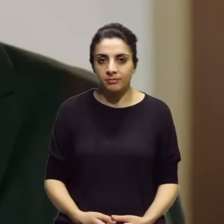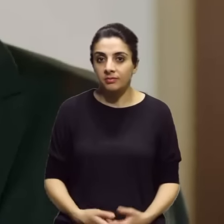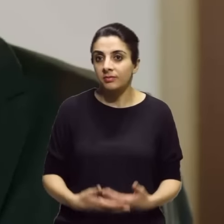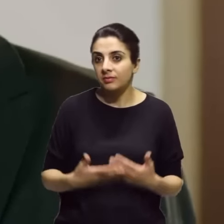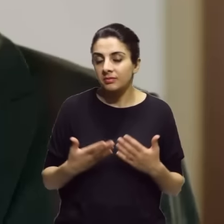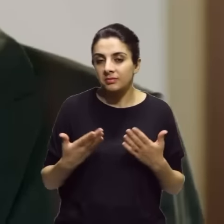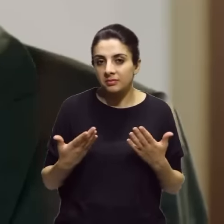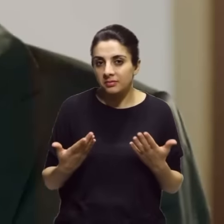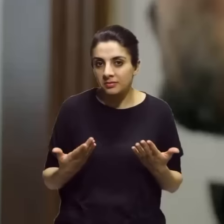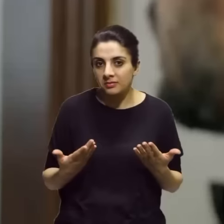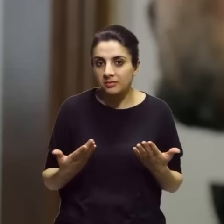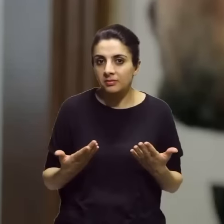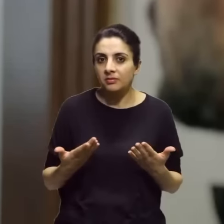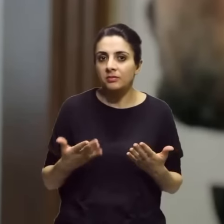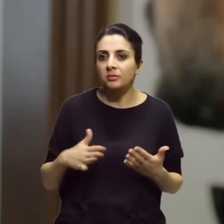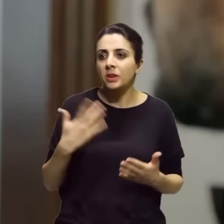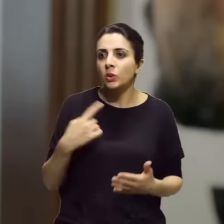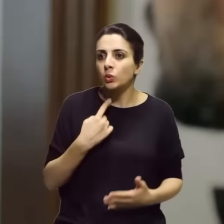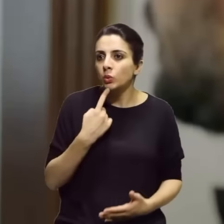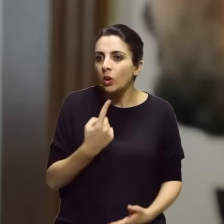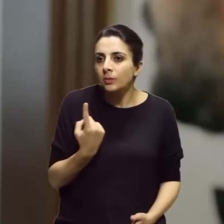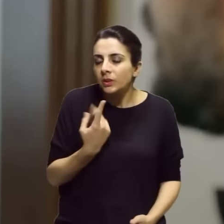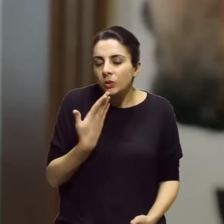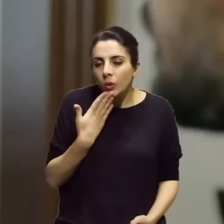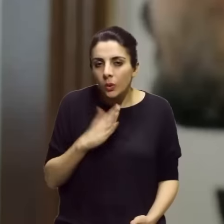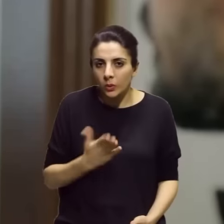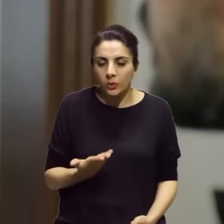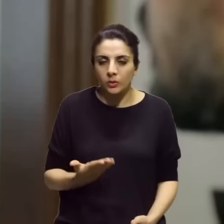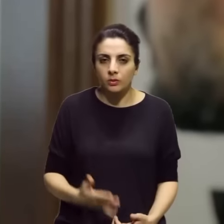Yani başka söyleyecek bir söz kalmadı.